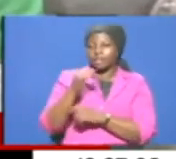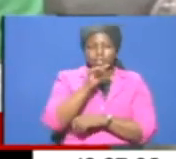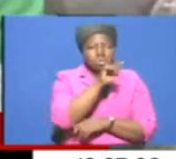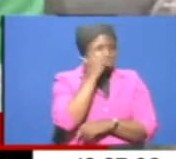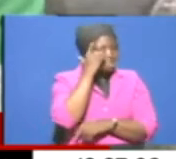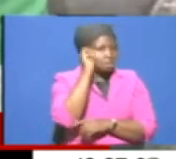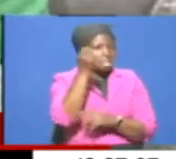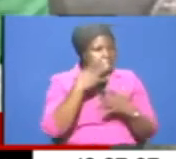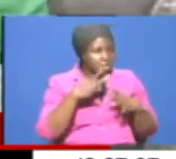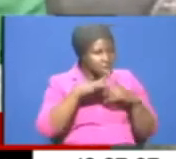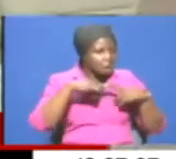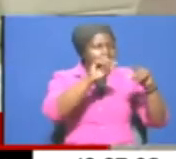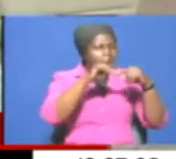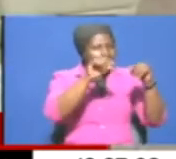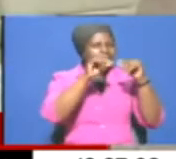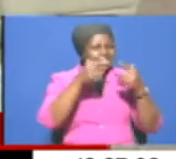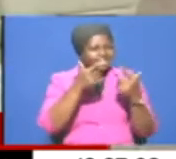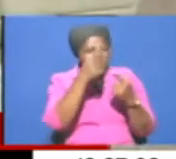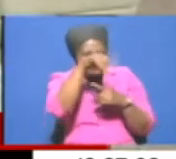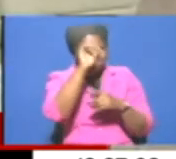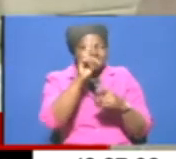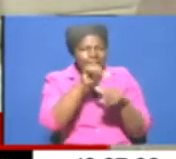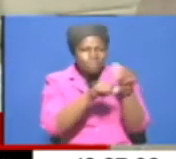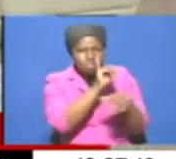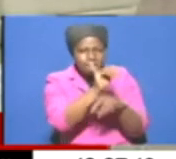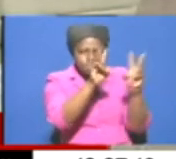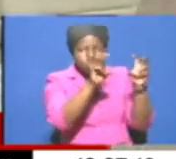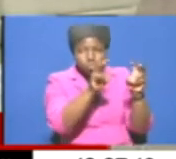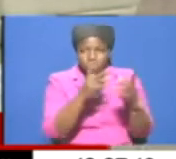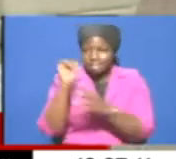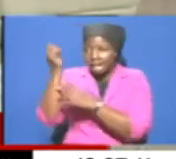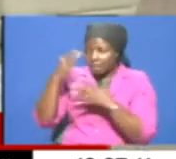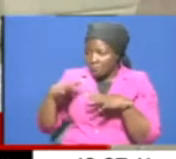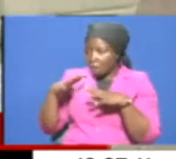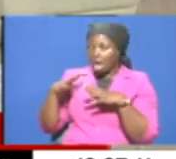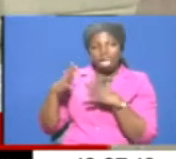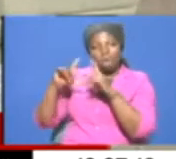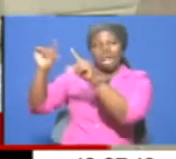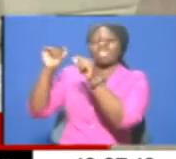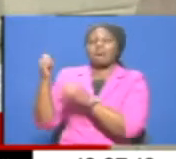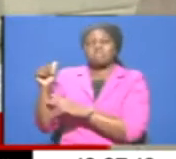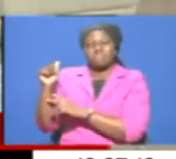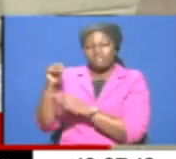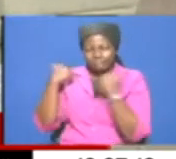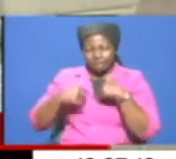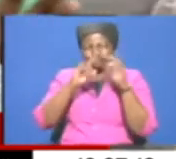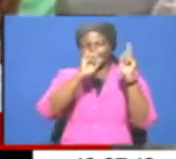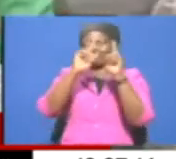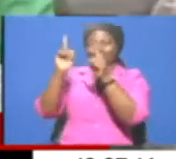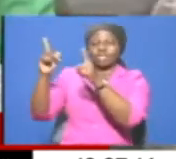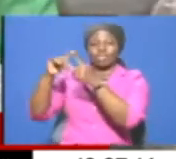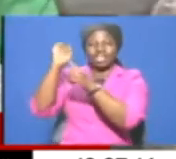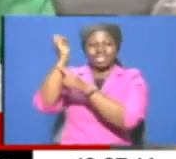wamezungumziwa ipasavyo kuhusiana na Wakenya hawajazungumziwa? Mimi natembea Kenya hii. Kama last week. Mm-hmm. Nilikuwa huko na